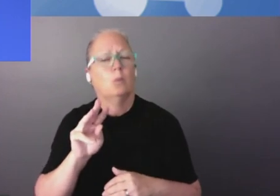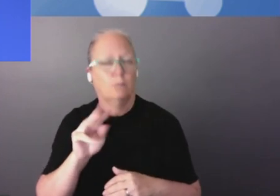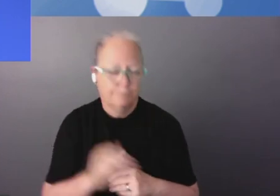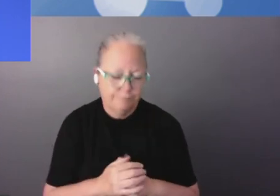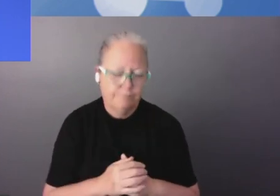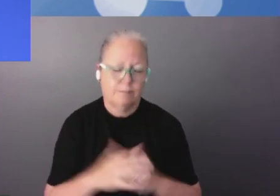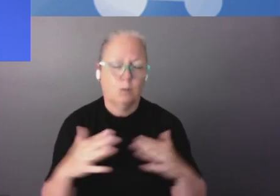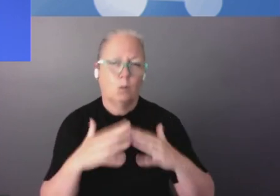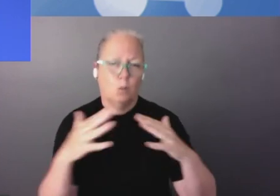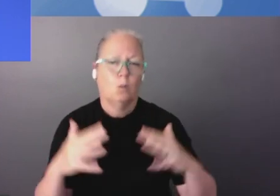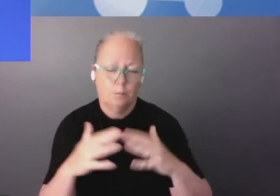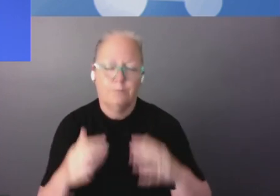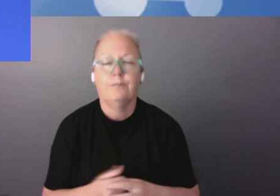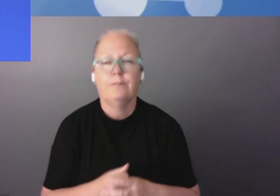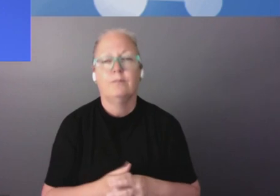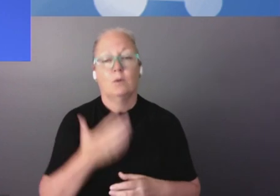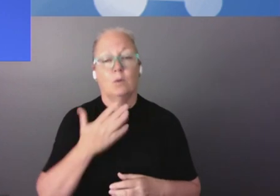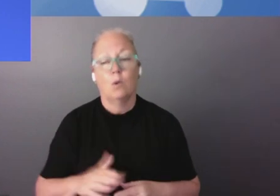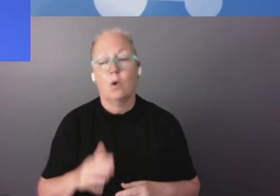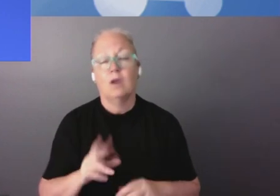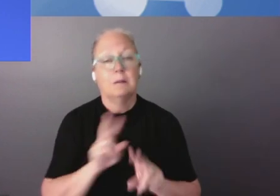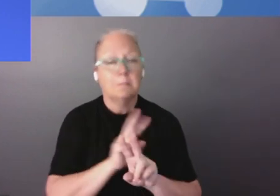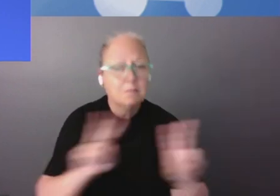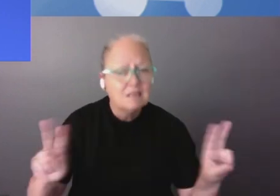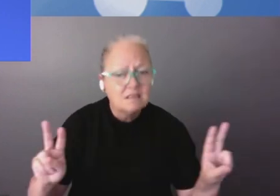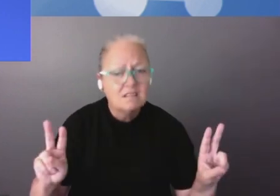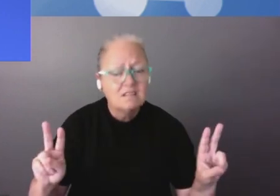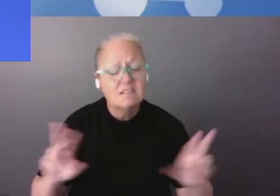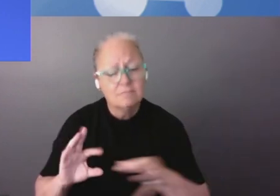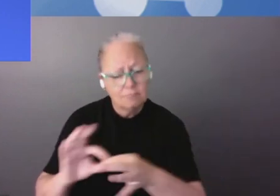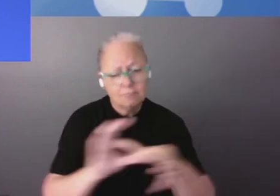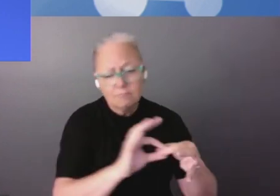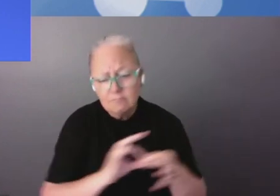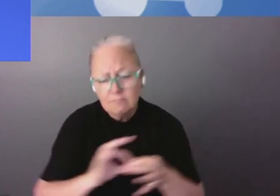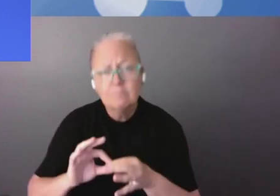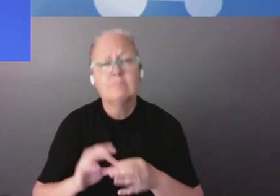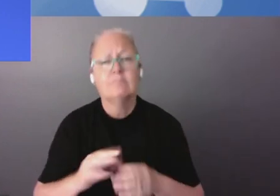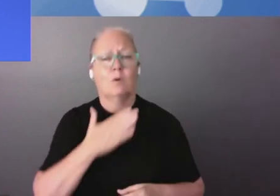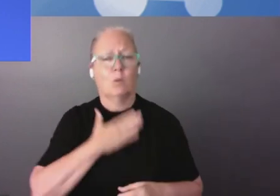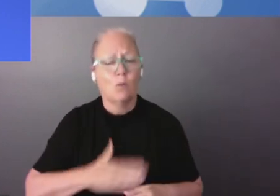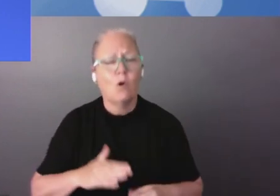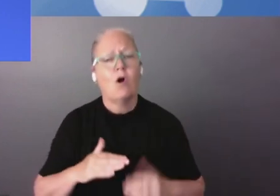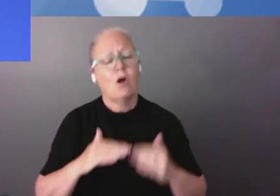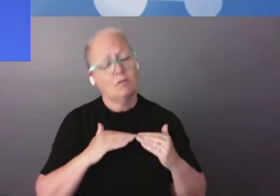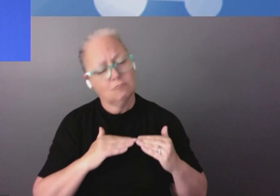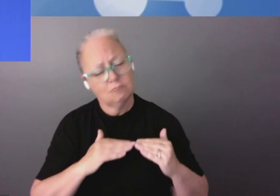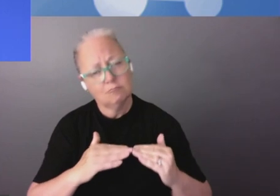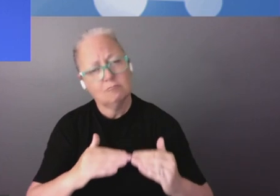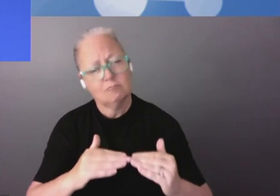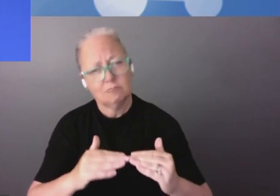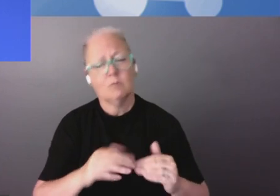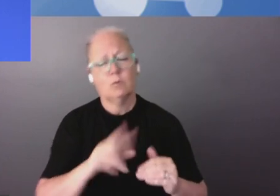rozwój w XX wieku. Tak sądzę, że dziś również Organizacja Narodów Zjednoczonych